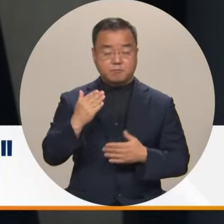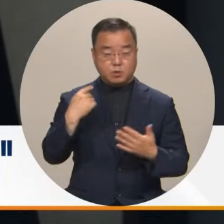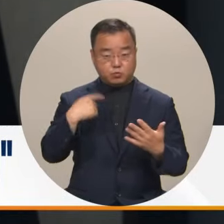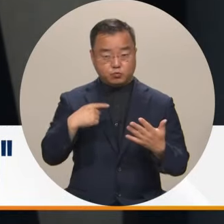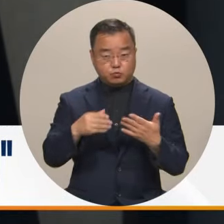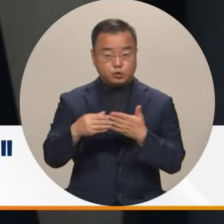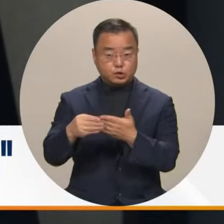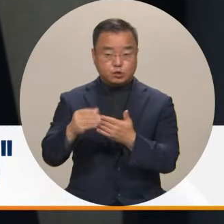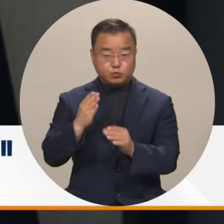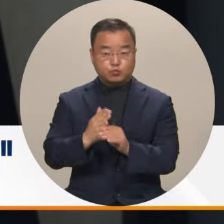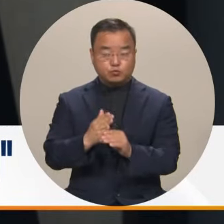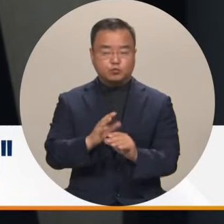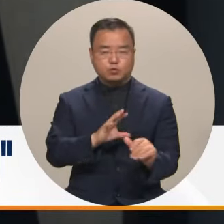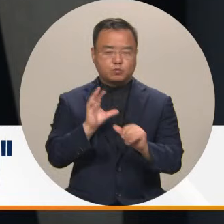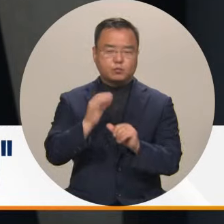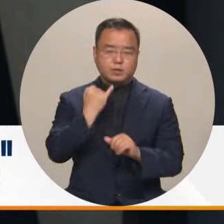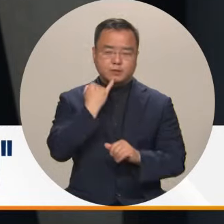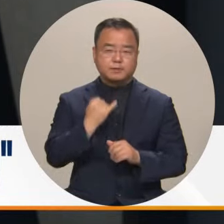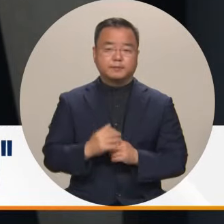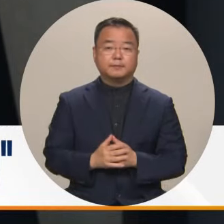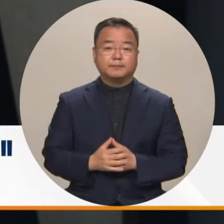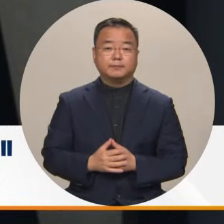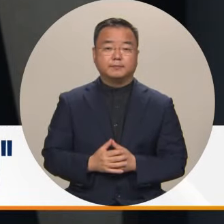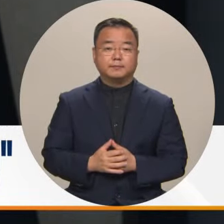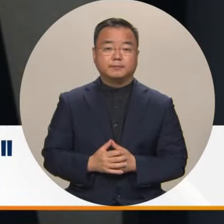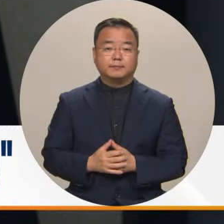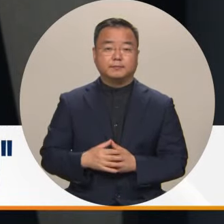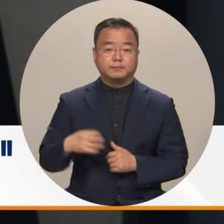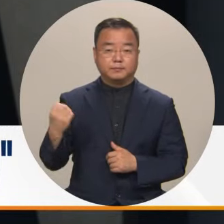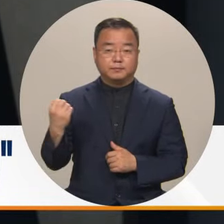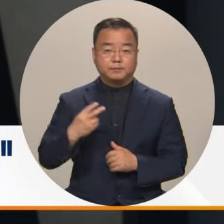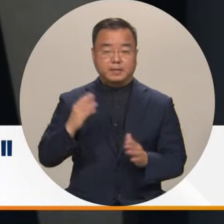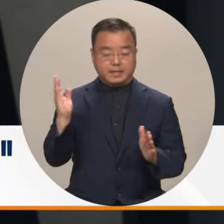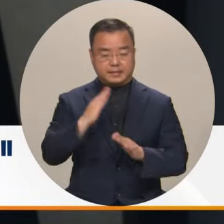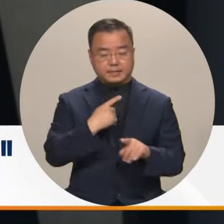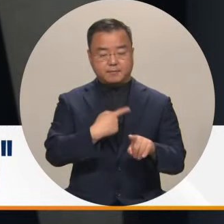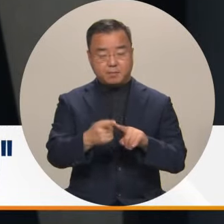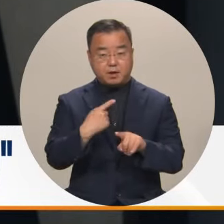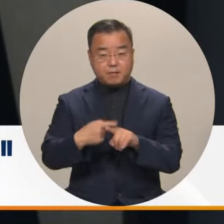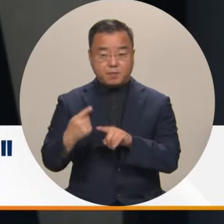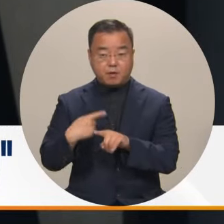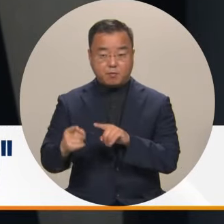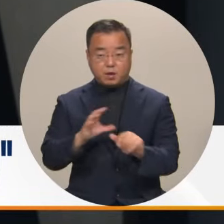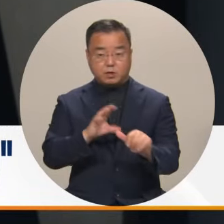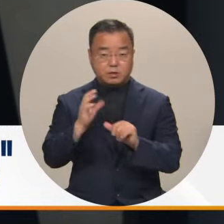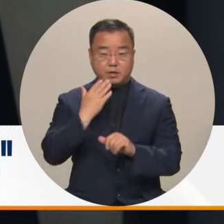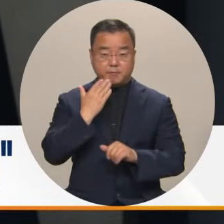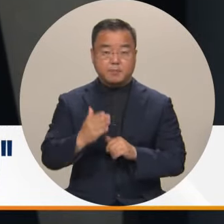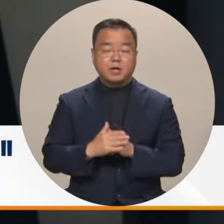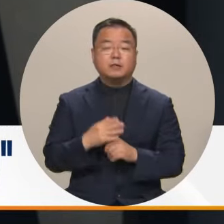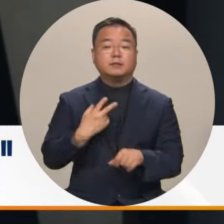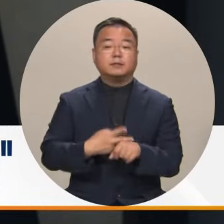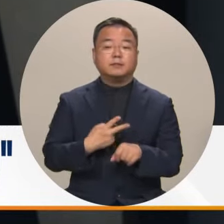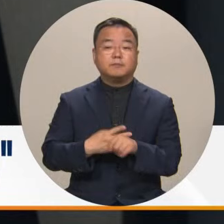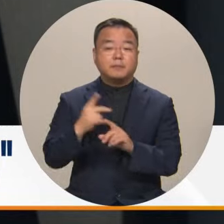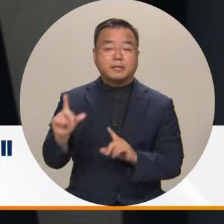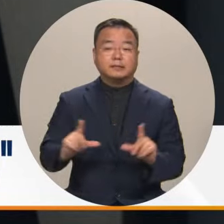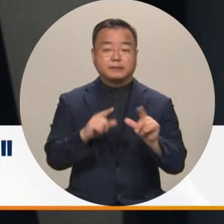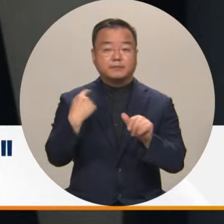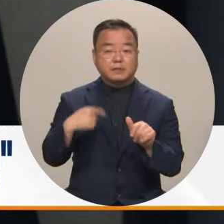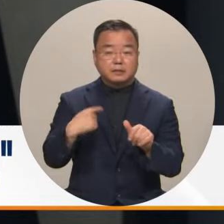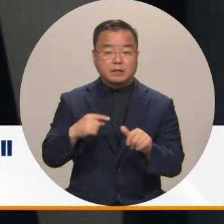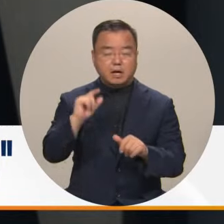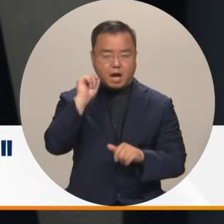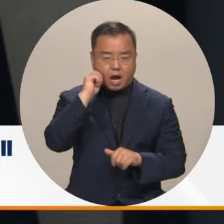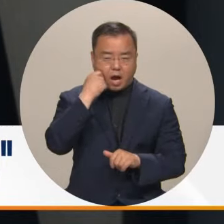일부 활용할 수가 있습니다 또 더 멀리 쓸 수 있는 분야가 학생 평가이고 또 요새 선생님들이 생활지도에 어려움을 겪고